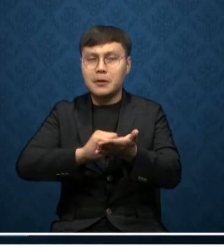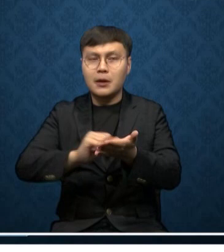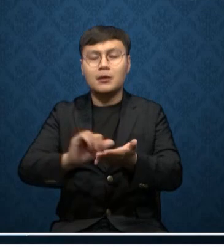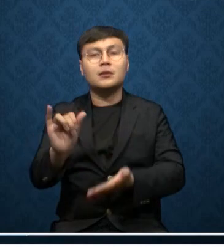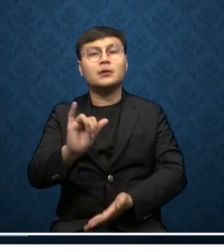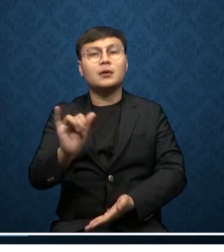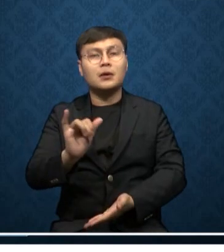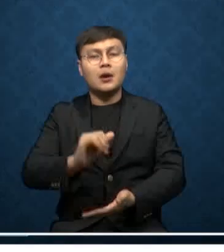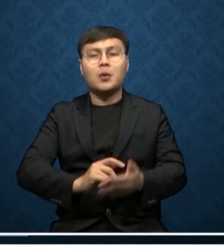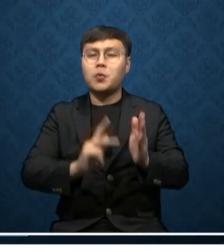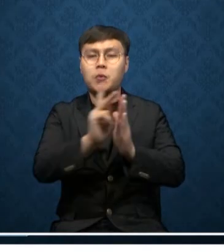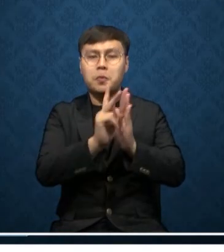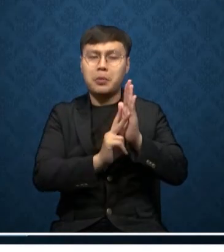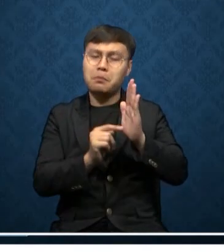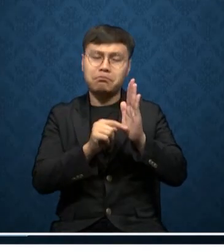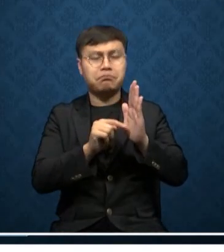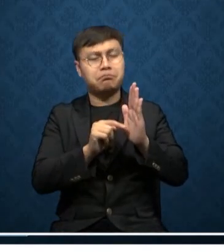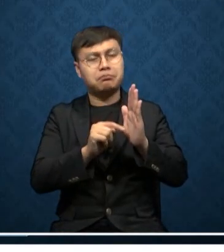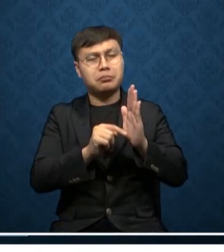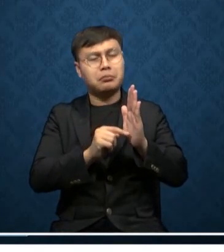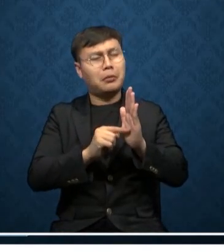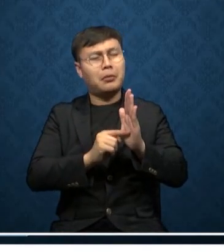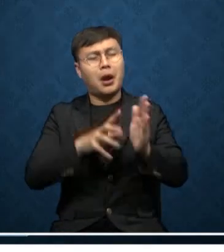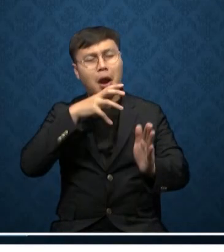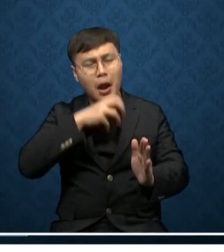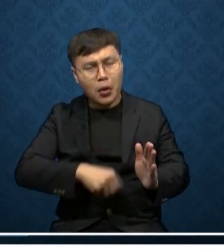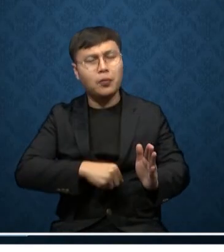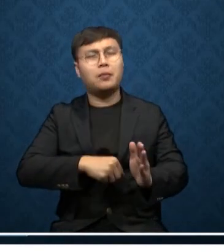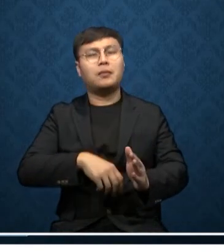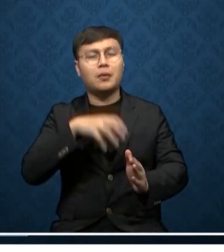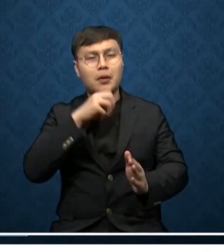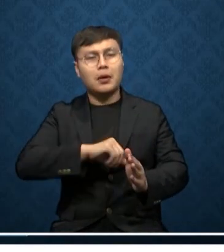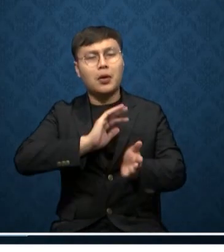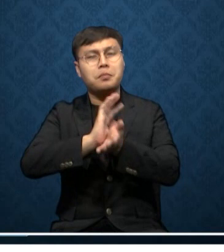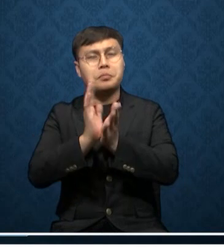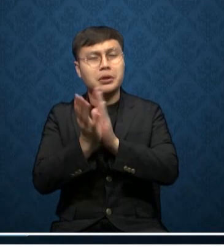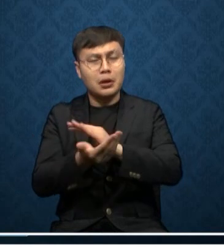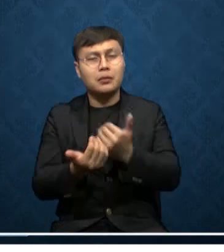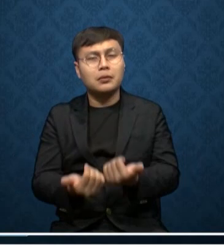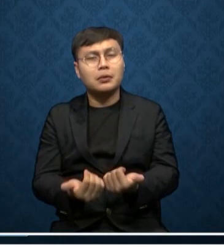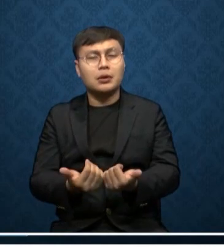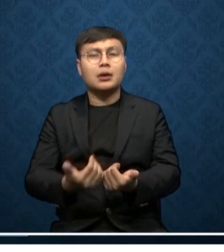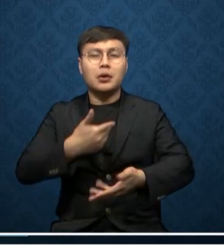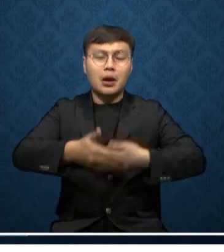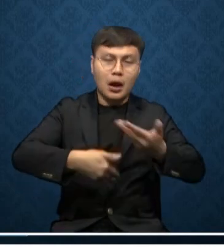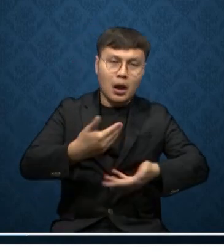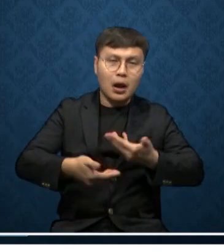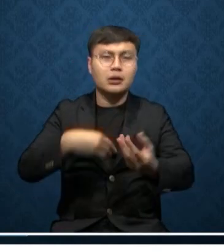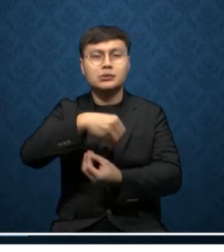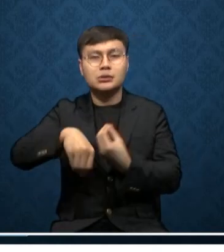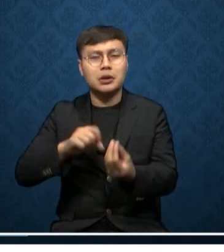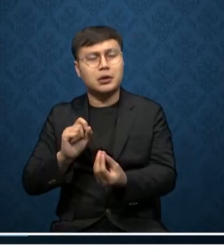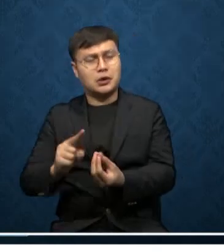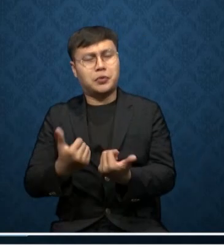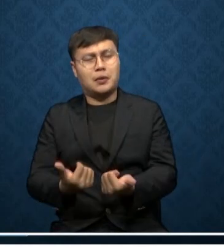เลยกฎหมายหลายฉบับที่มันเ่อละสมัยหรือออกมานานกับการเปลี่ยนแปลงสภาพการค้าเศรษฐกิจทางด้านการเกษตรมัน